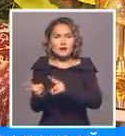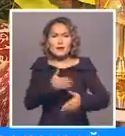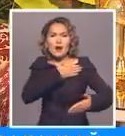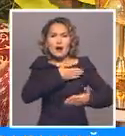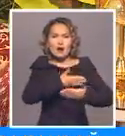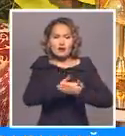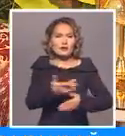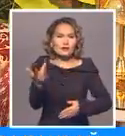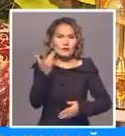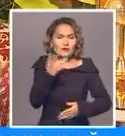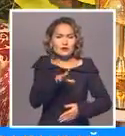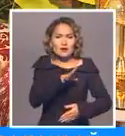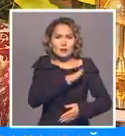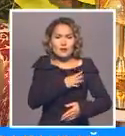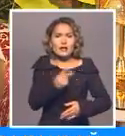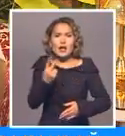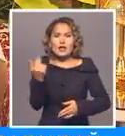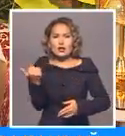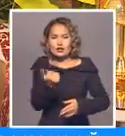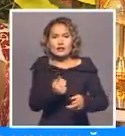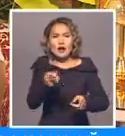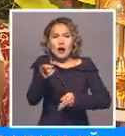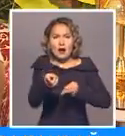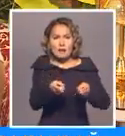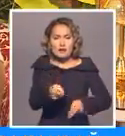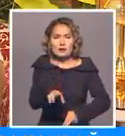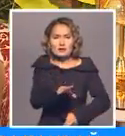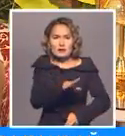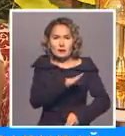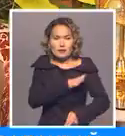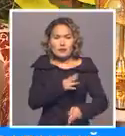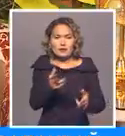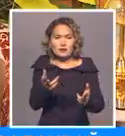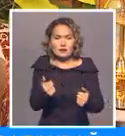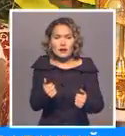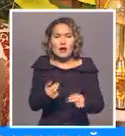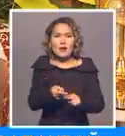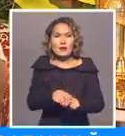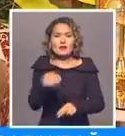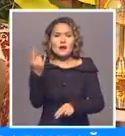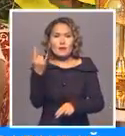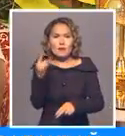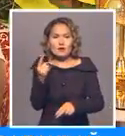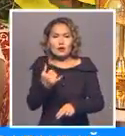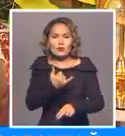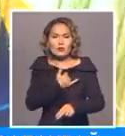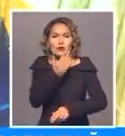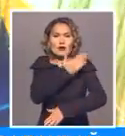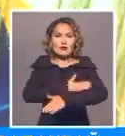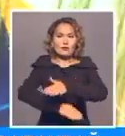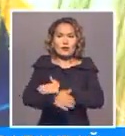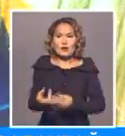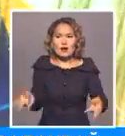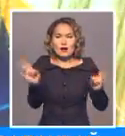15-сі міне, 27-сі, 27-тен кейін операцияға алып кетті бала. Қолымызға алып, міне, мынандай жағдайда бұл.